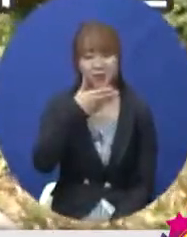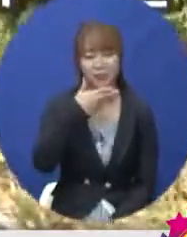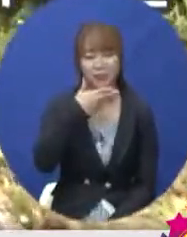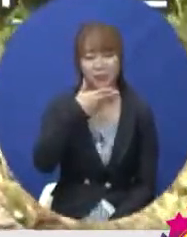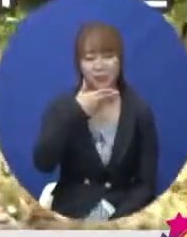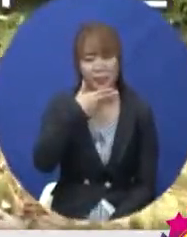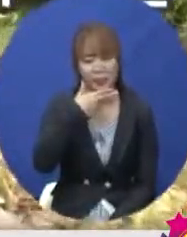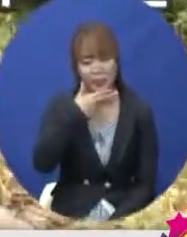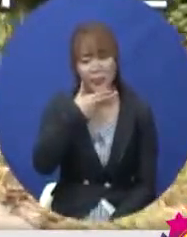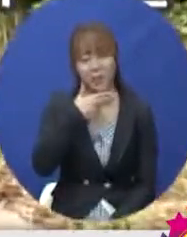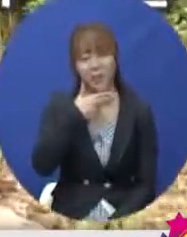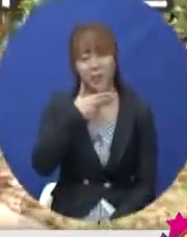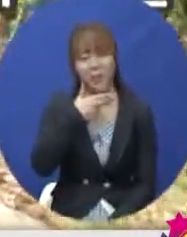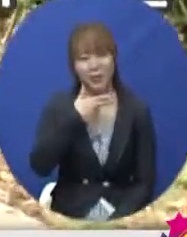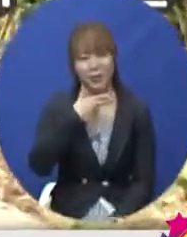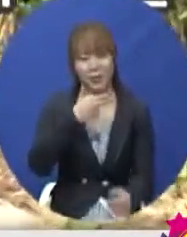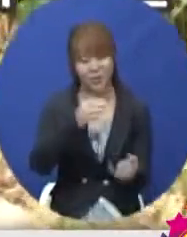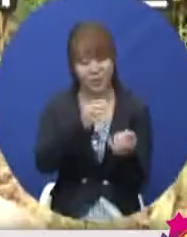저렇지